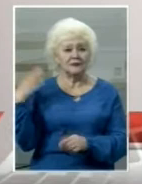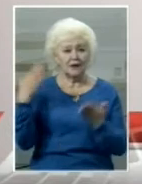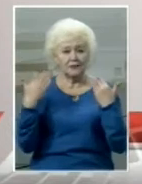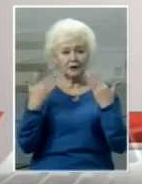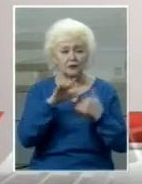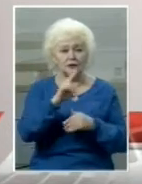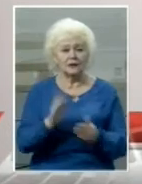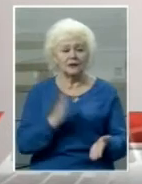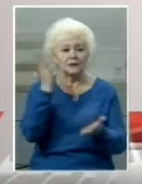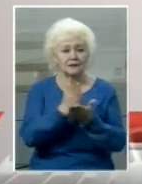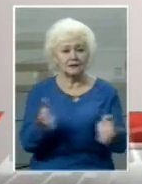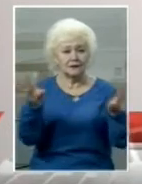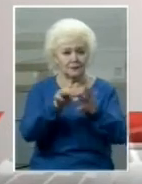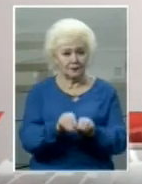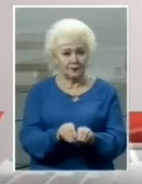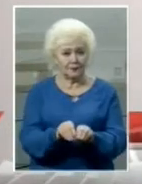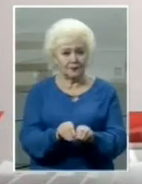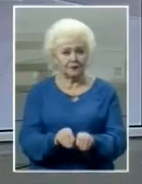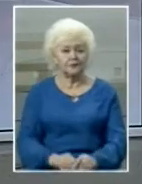які є в нас 4 дні.